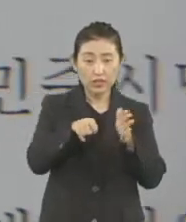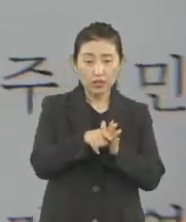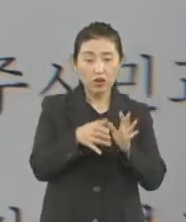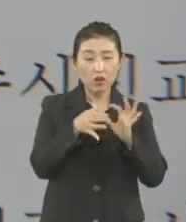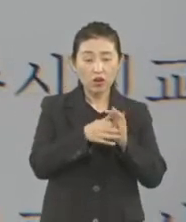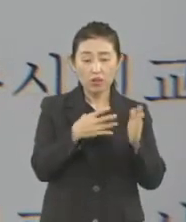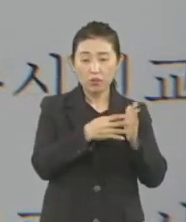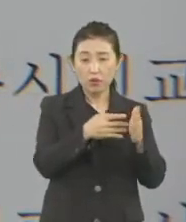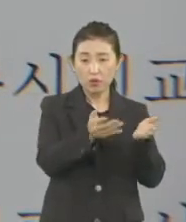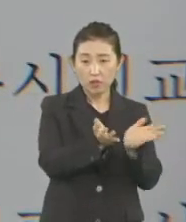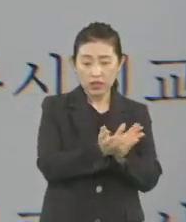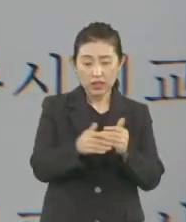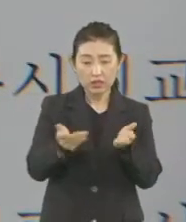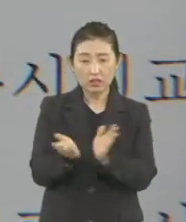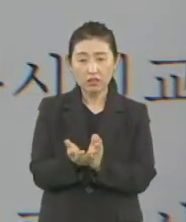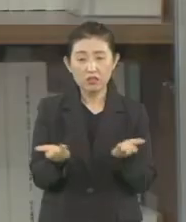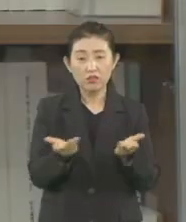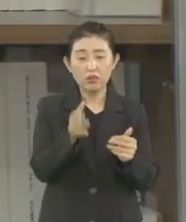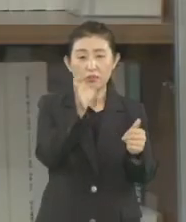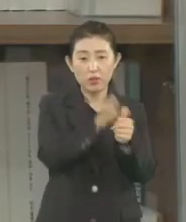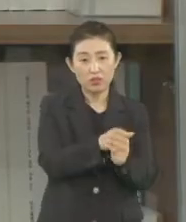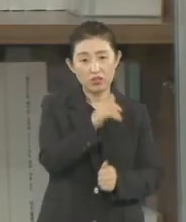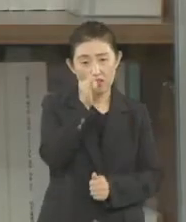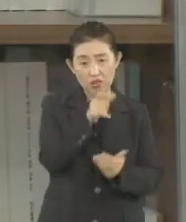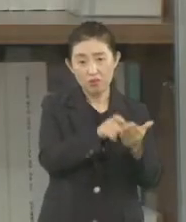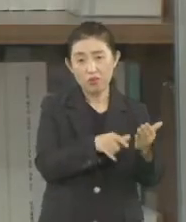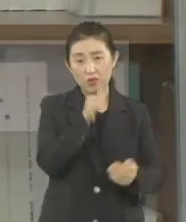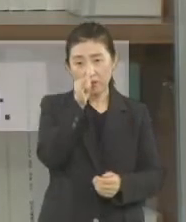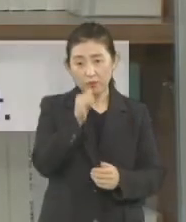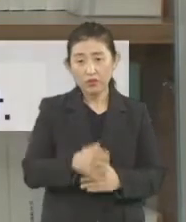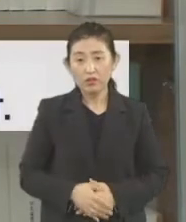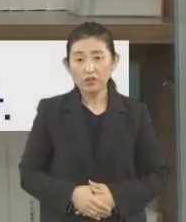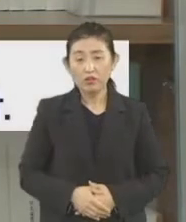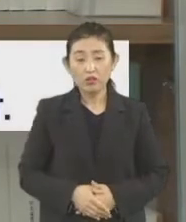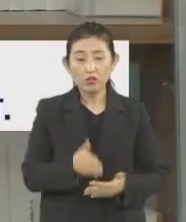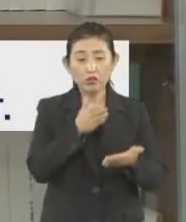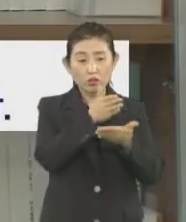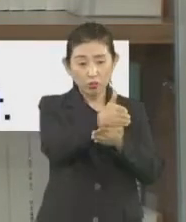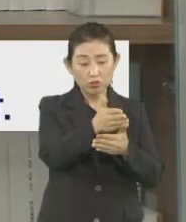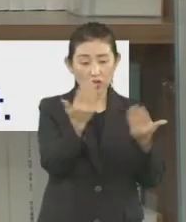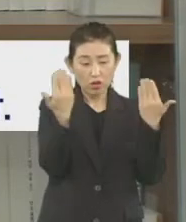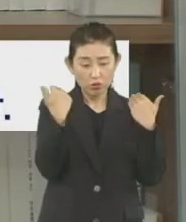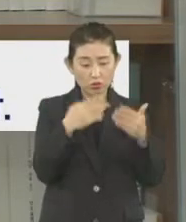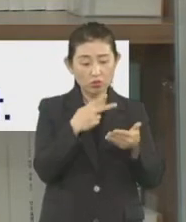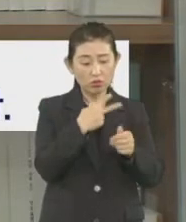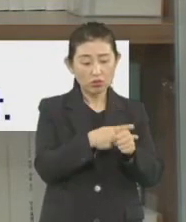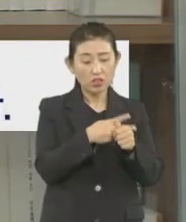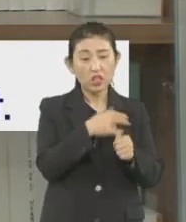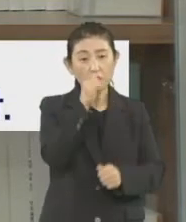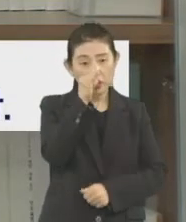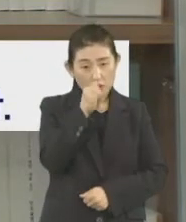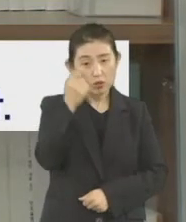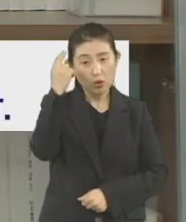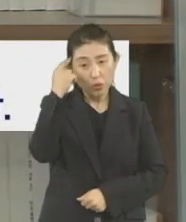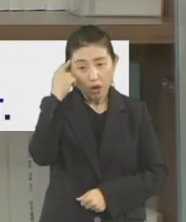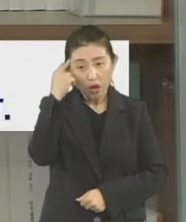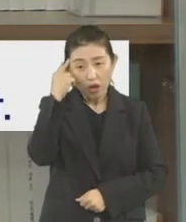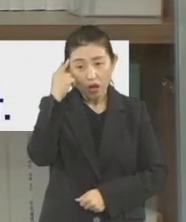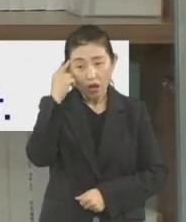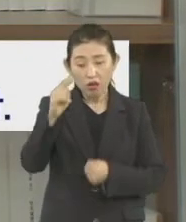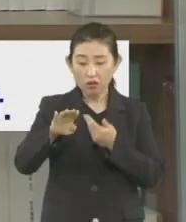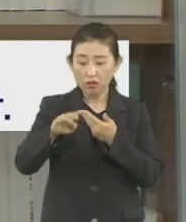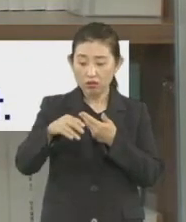수 있다고 명시되어 있기 때문입니다. 전문가들이 선생님들이 계신데 굳이